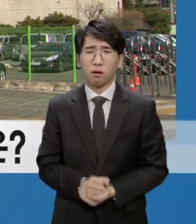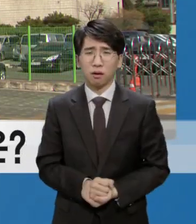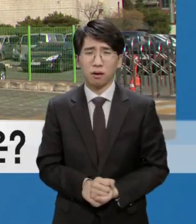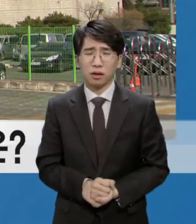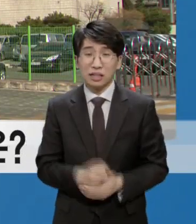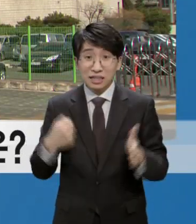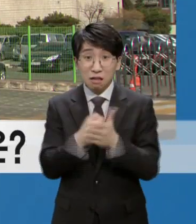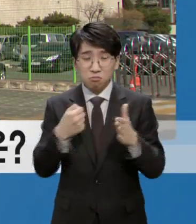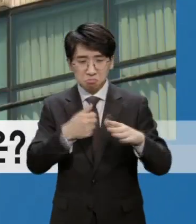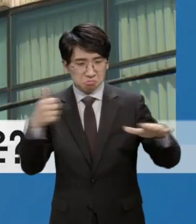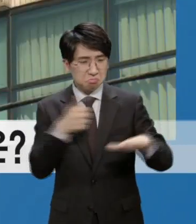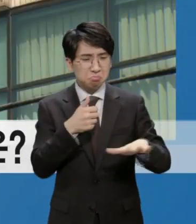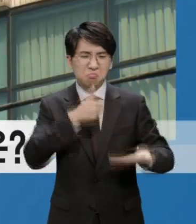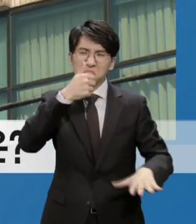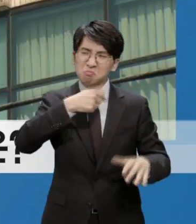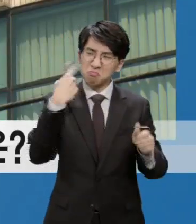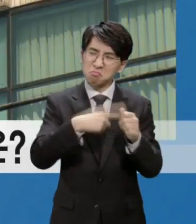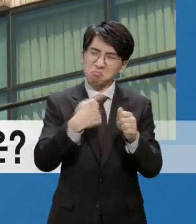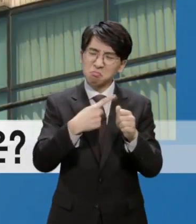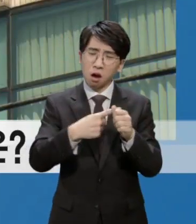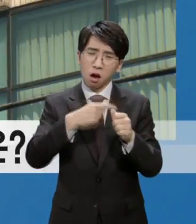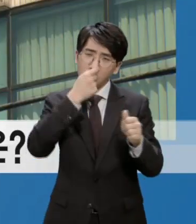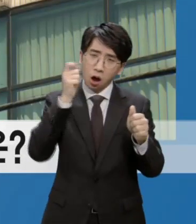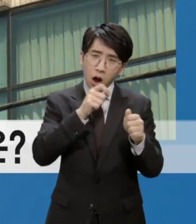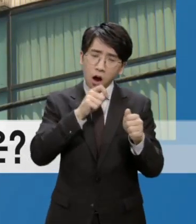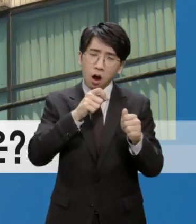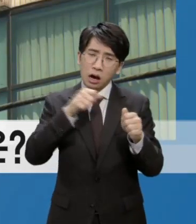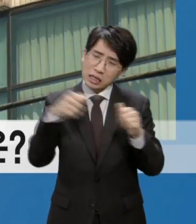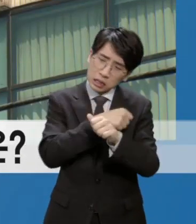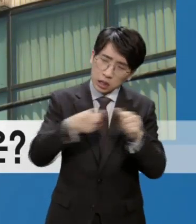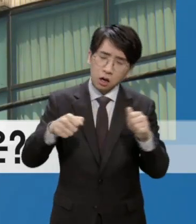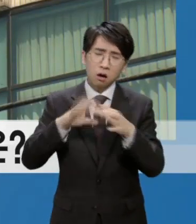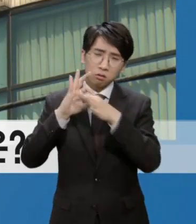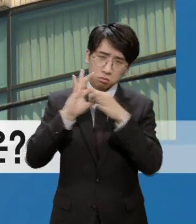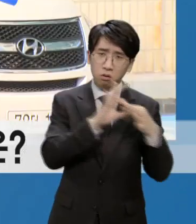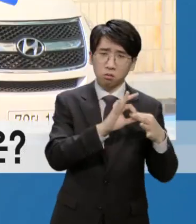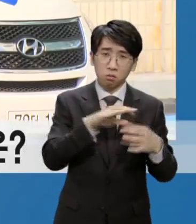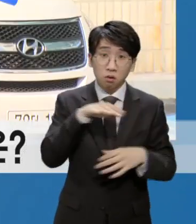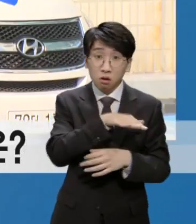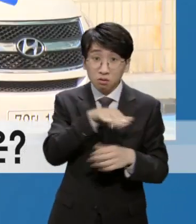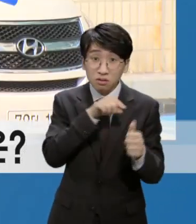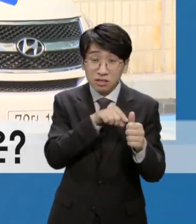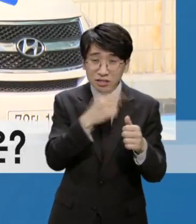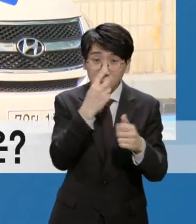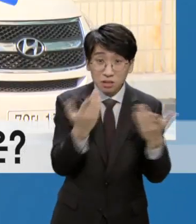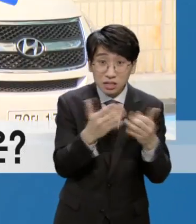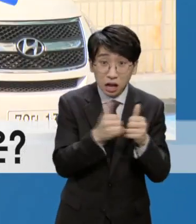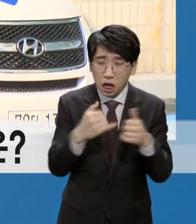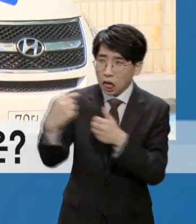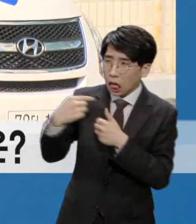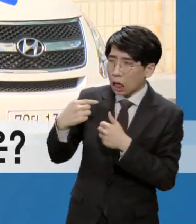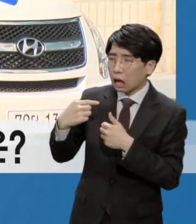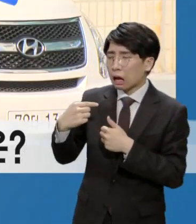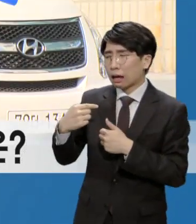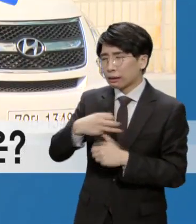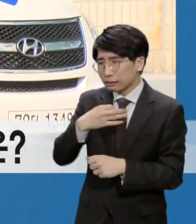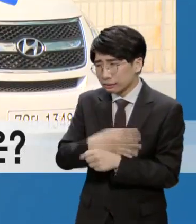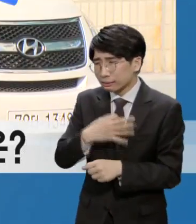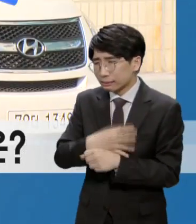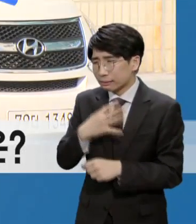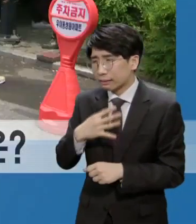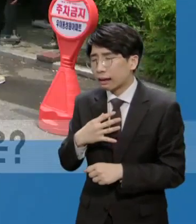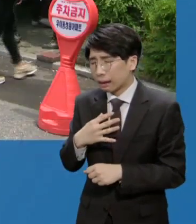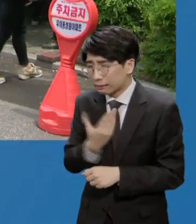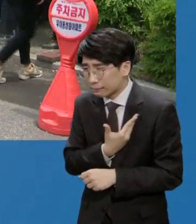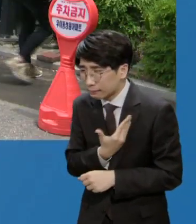고용이 불안한 노동자들은 어쩔 수 없이 그런 부당한 지시들을 따라야 되는 네. 뭐 이런 순환이 계속 반복되는 거죠. 서울에 지금